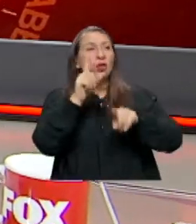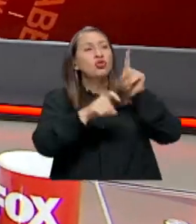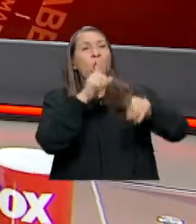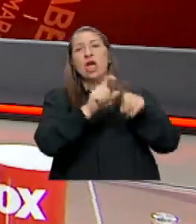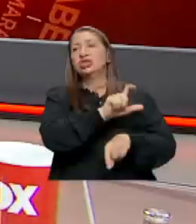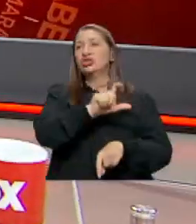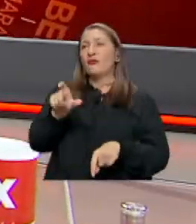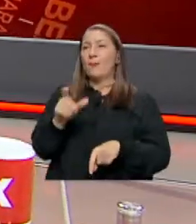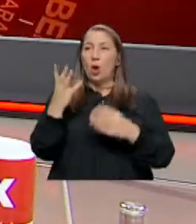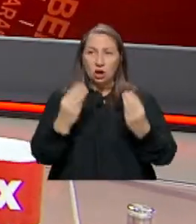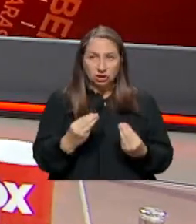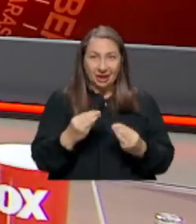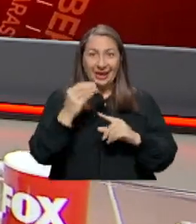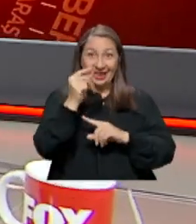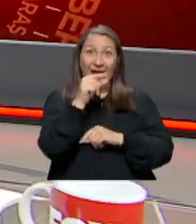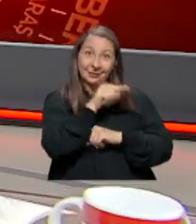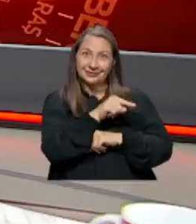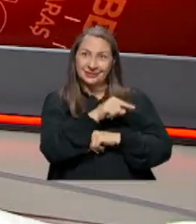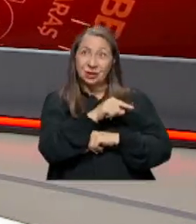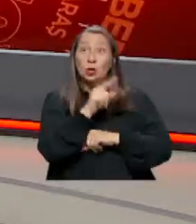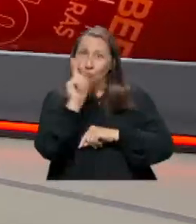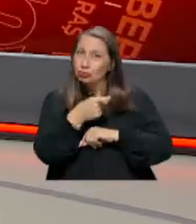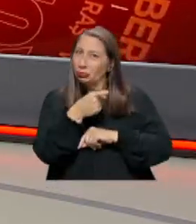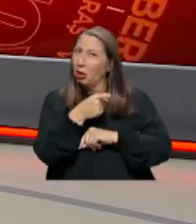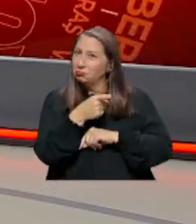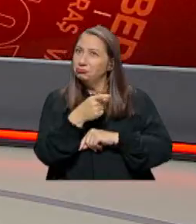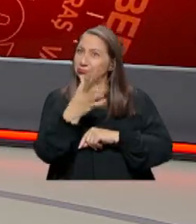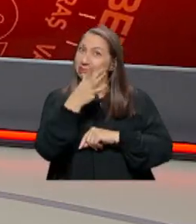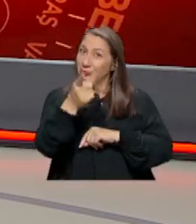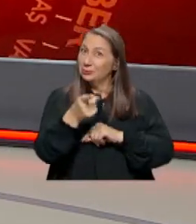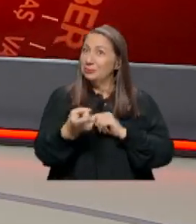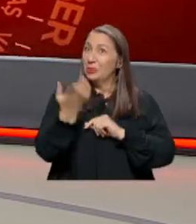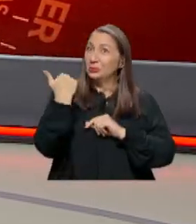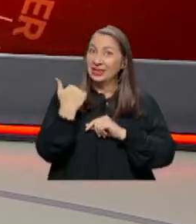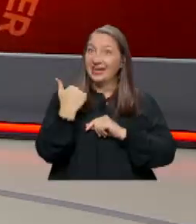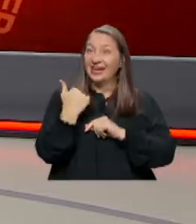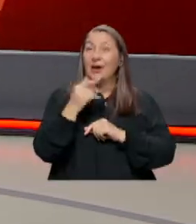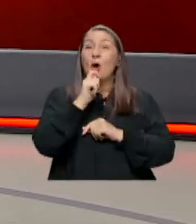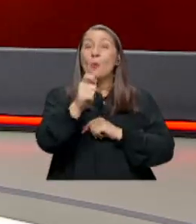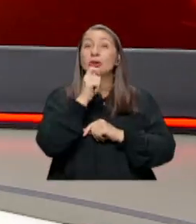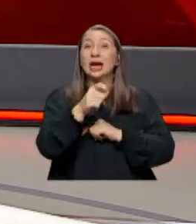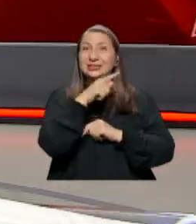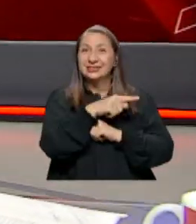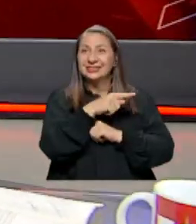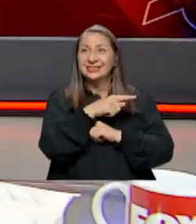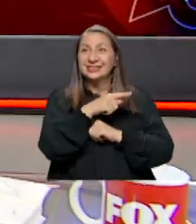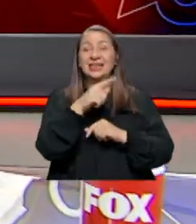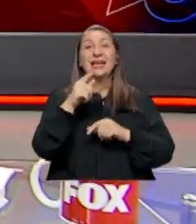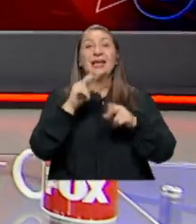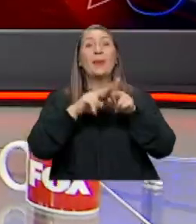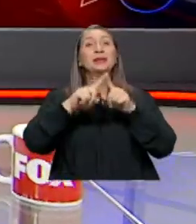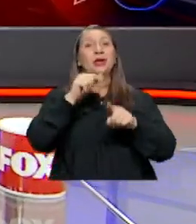cevap arayacak İlker. Buluyor da ayrıca biliyorsunuz bir önceki röportaj